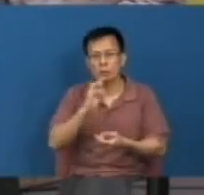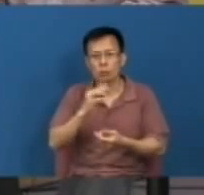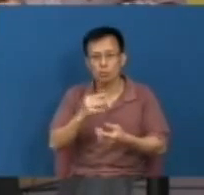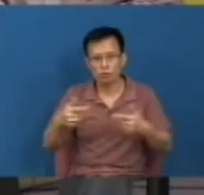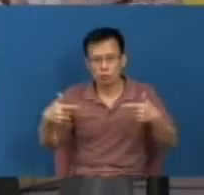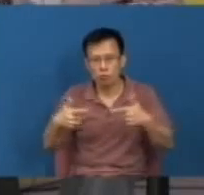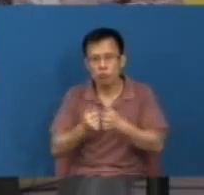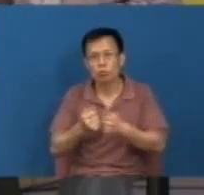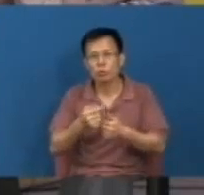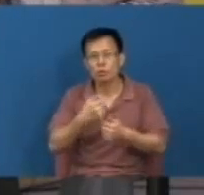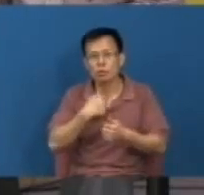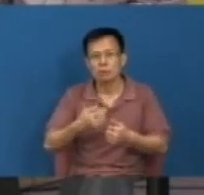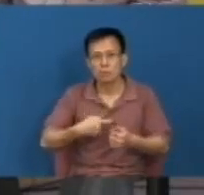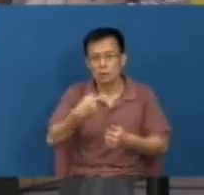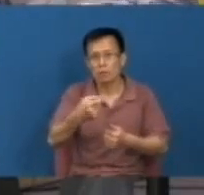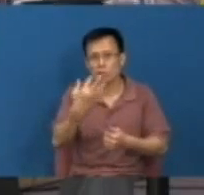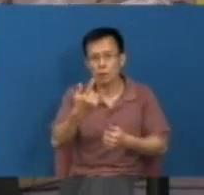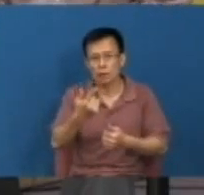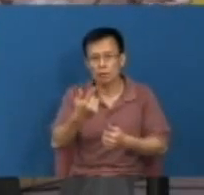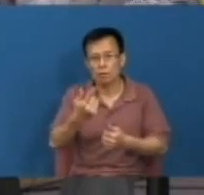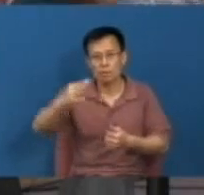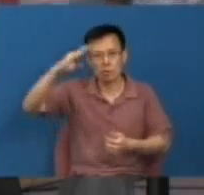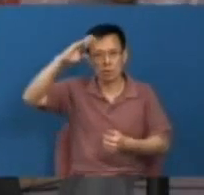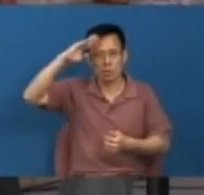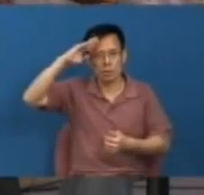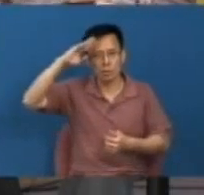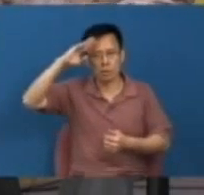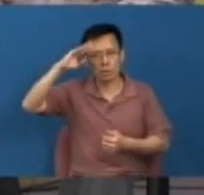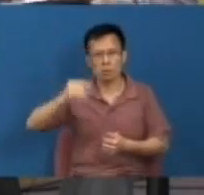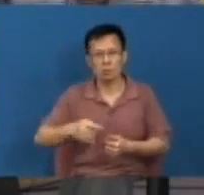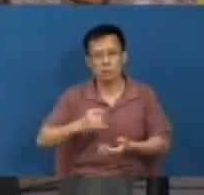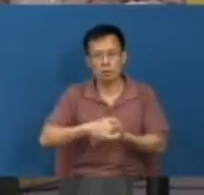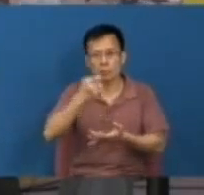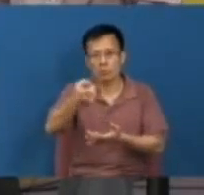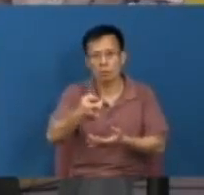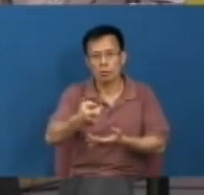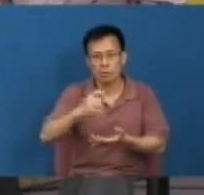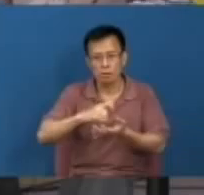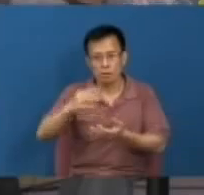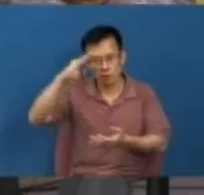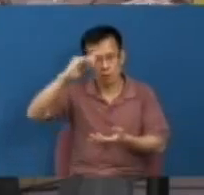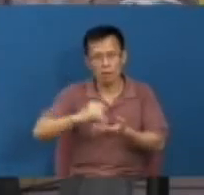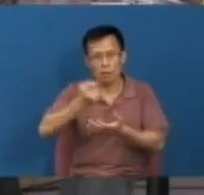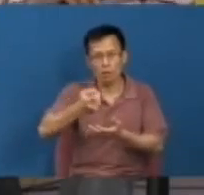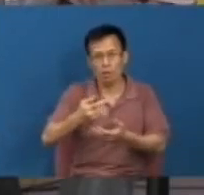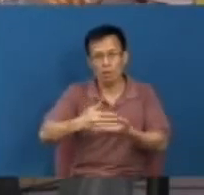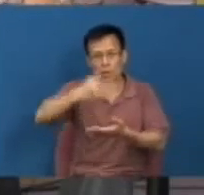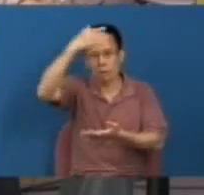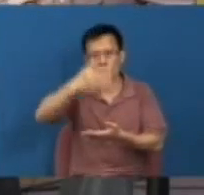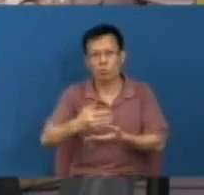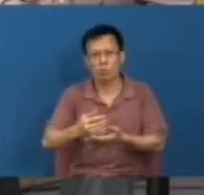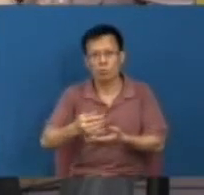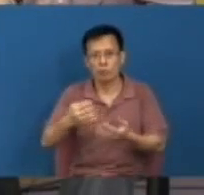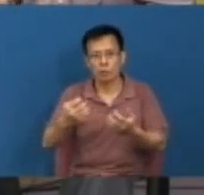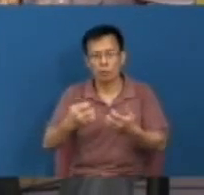就係睇下你交幾多差餉。差餉係反映出咧你嗰個樓房嘅租值。那個是一個指標嚟嘅， 差餉是其